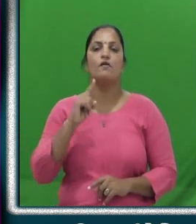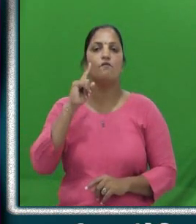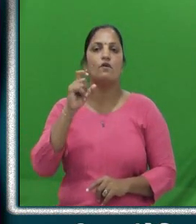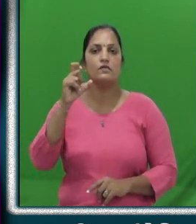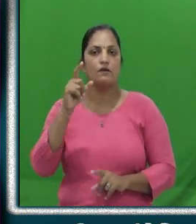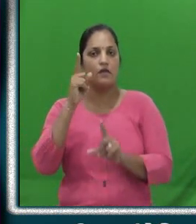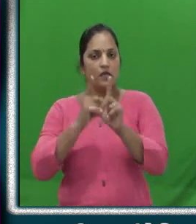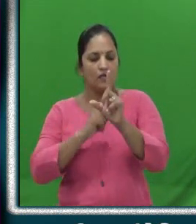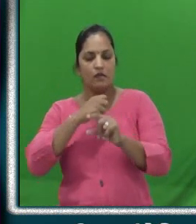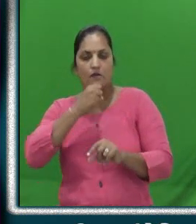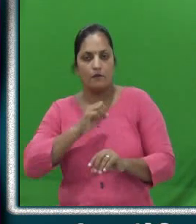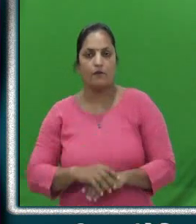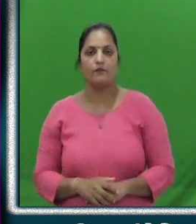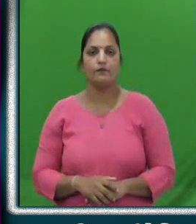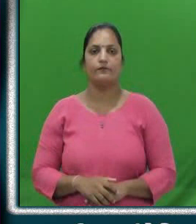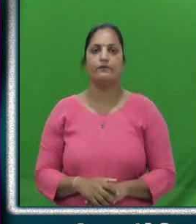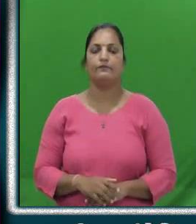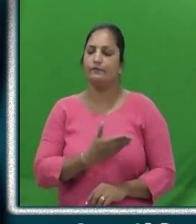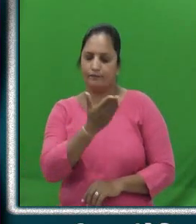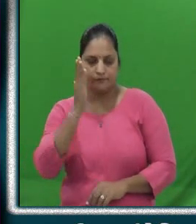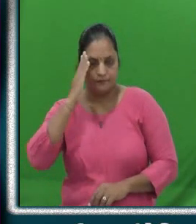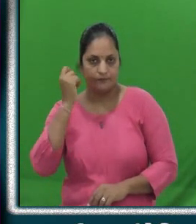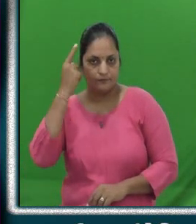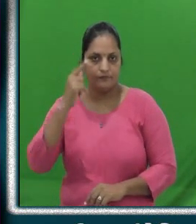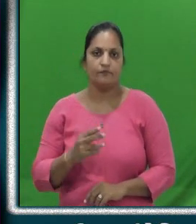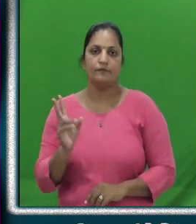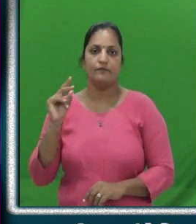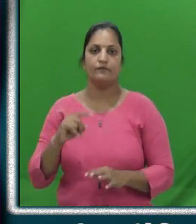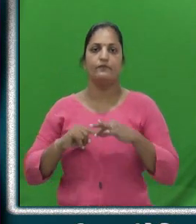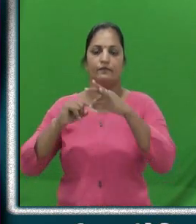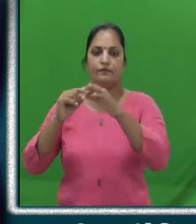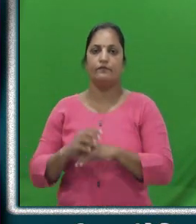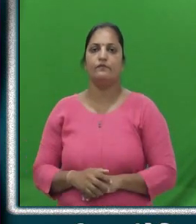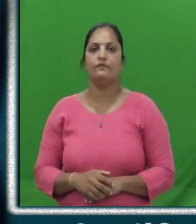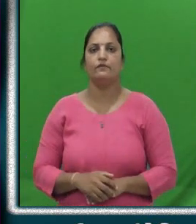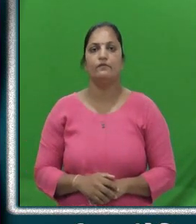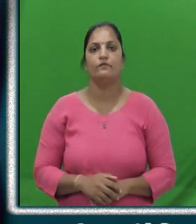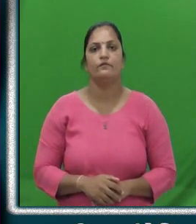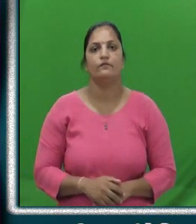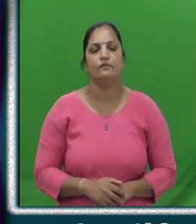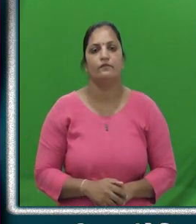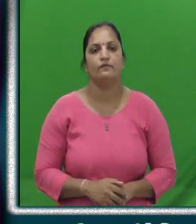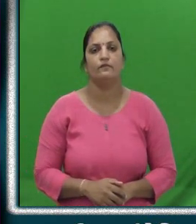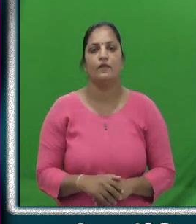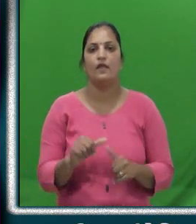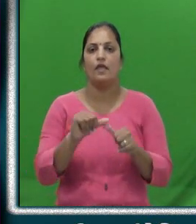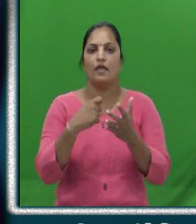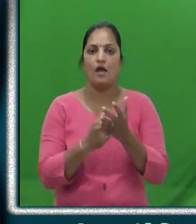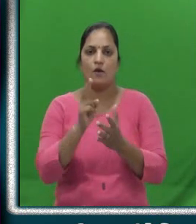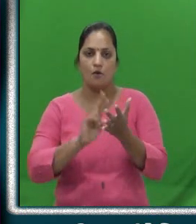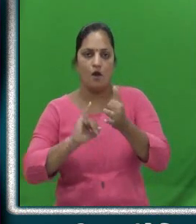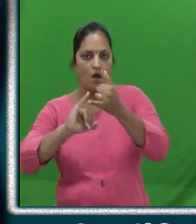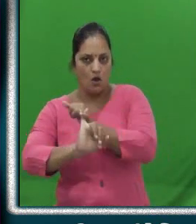વોઝ 17 યર્સ ઓલ્ડ બરાબર ખ્યાલ આવી ગયો ચલો બીજો પ્રશ્ન વોટ ઇઝ અરુણ્સ